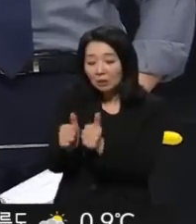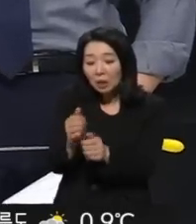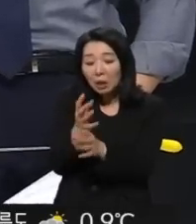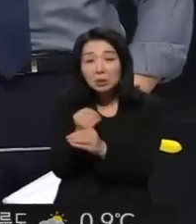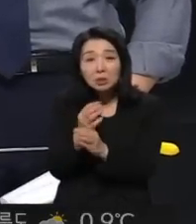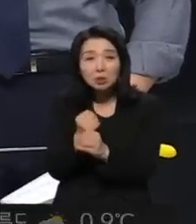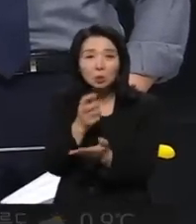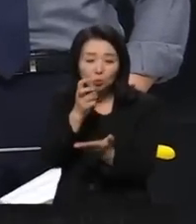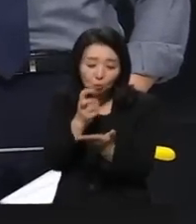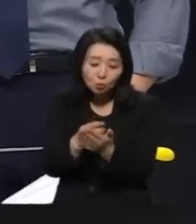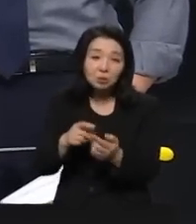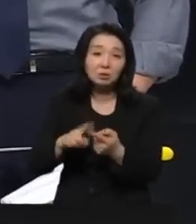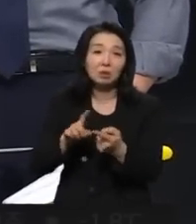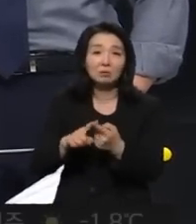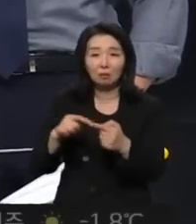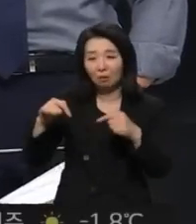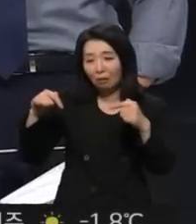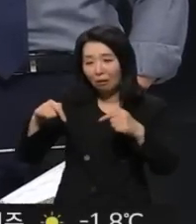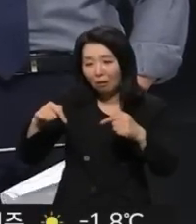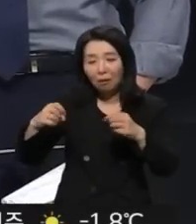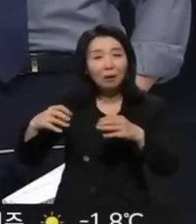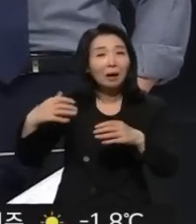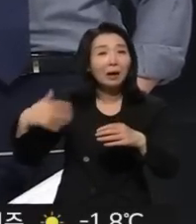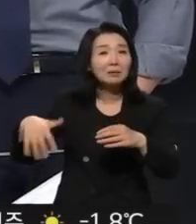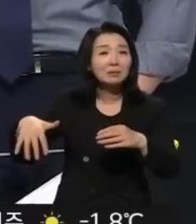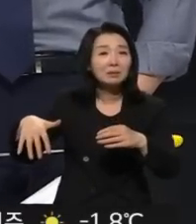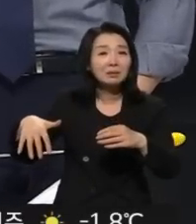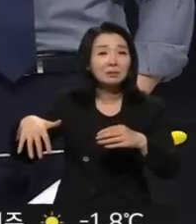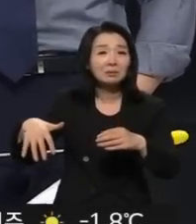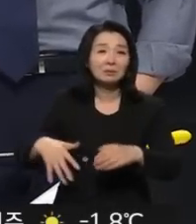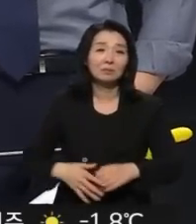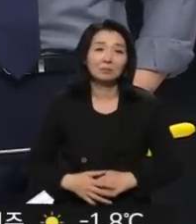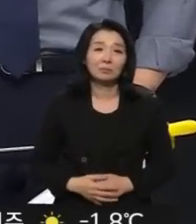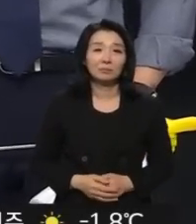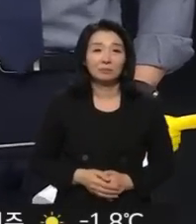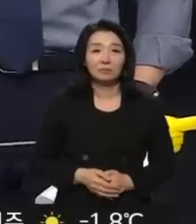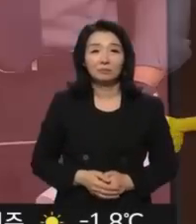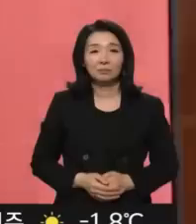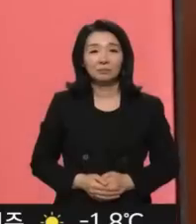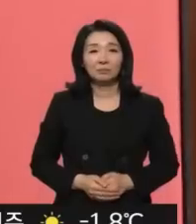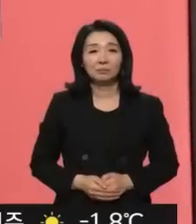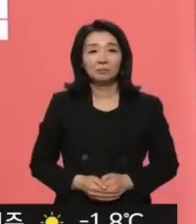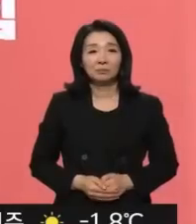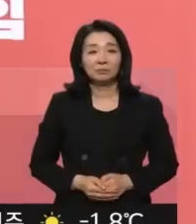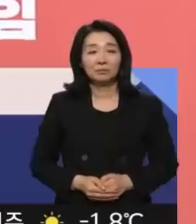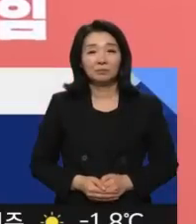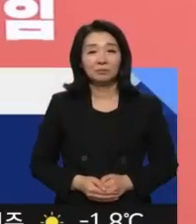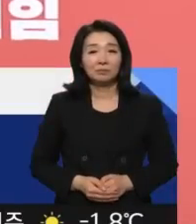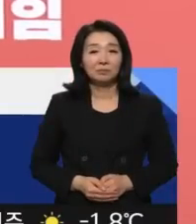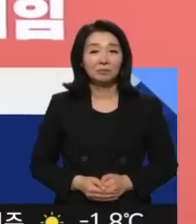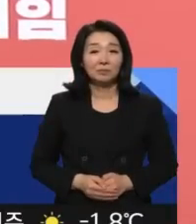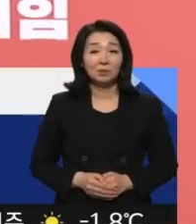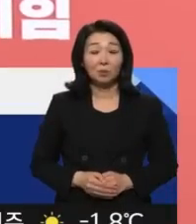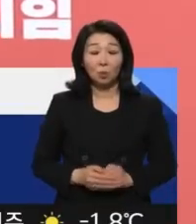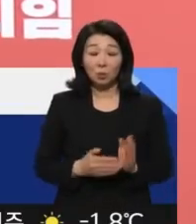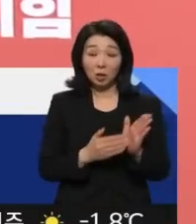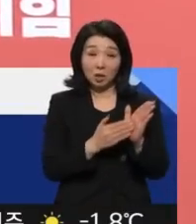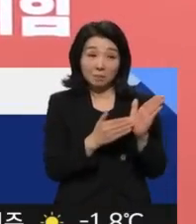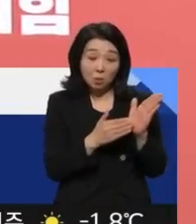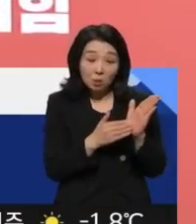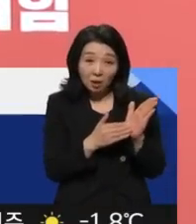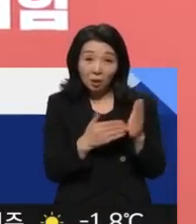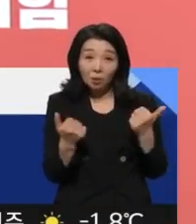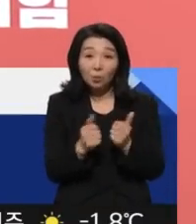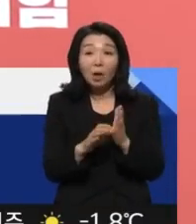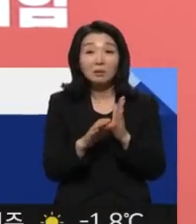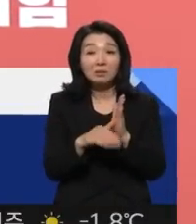시기와 규칙에 대해선 논의를 시작조차 하지 않았다고 못 박았는데요. 오늘 비공개 회의에서 또는 사전 상담에서